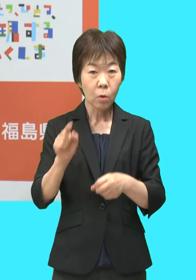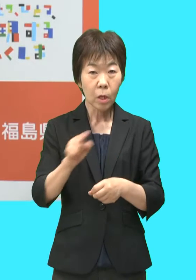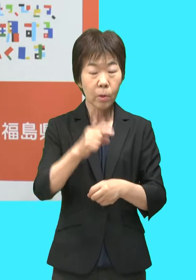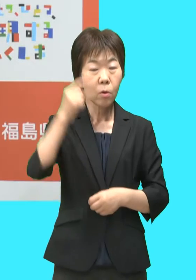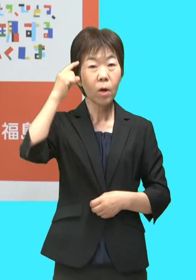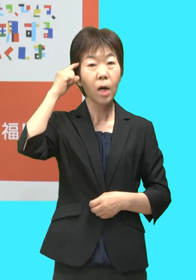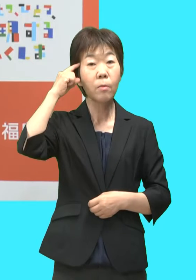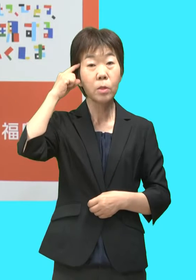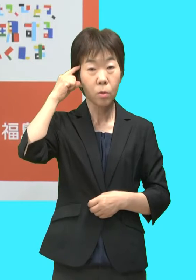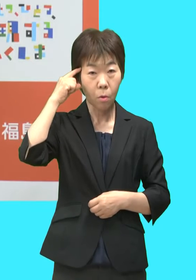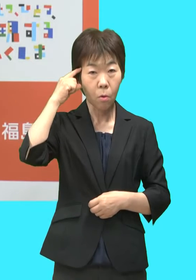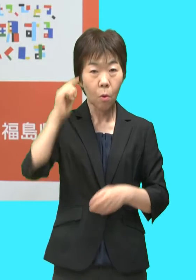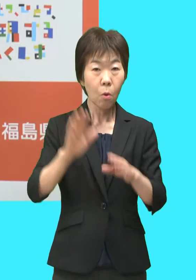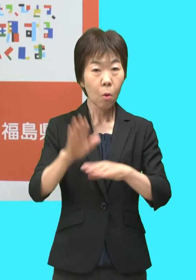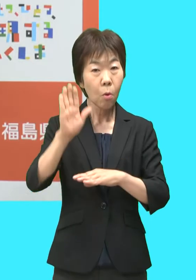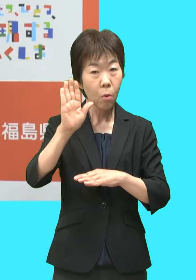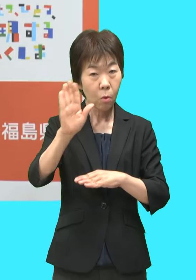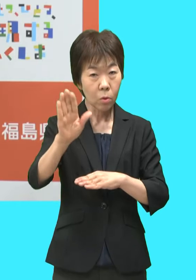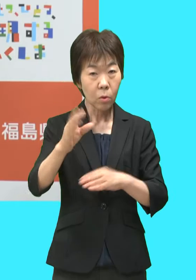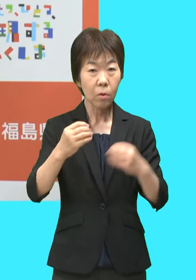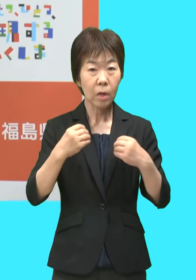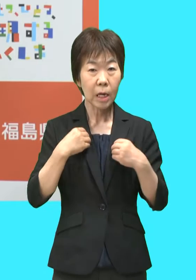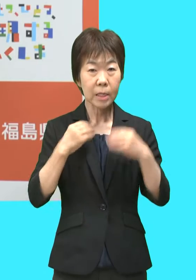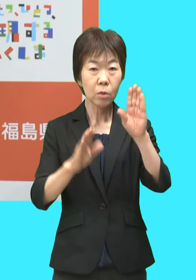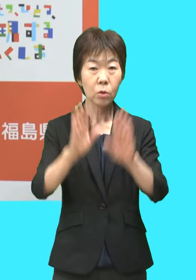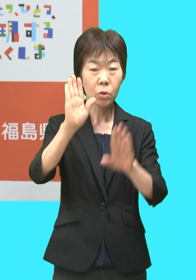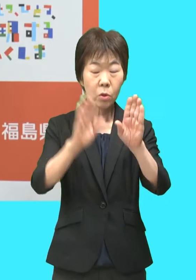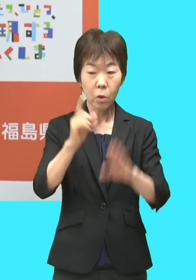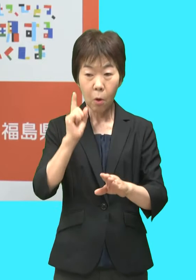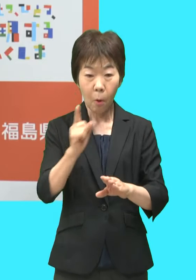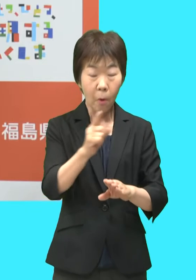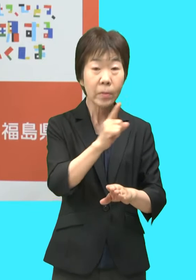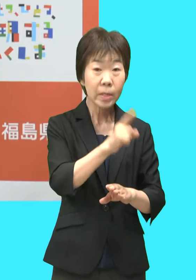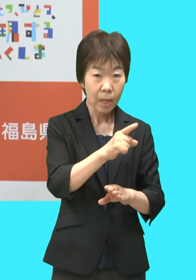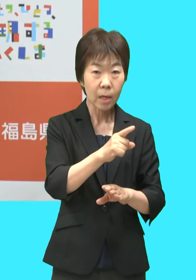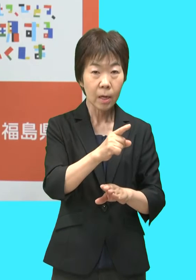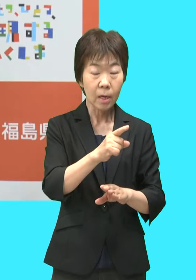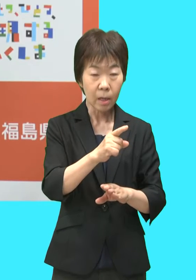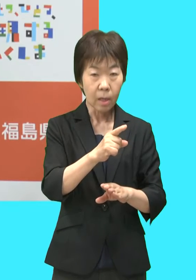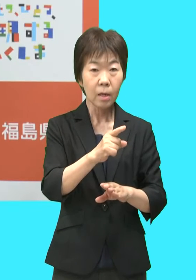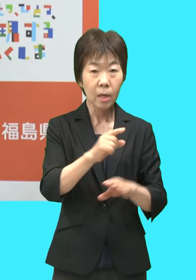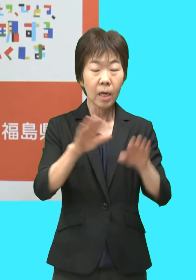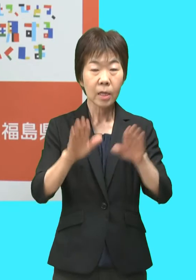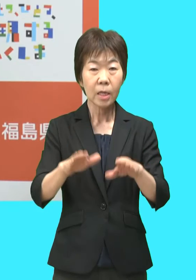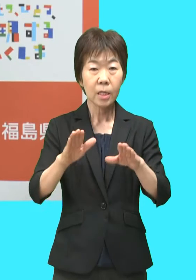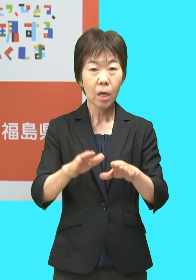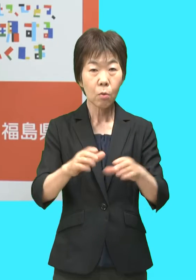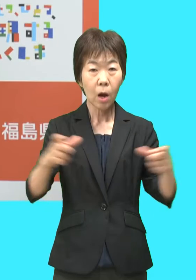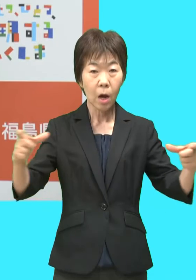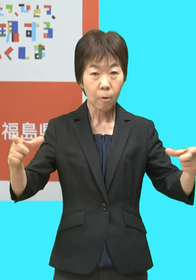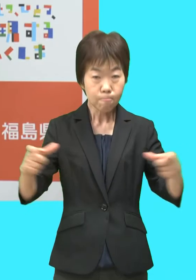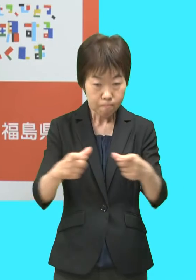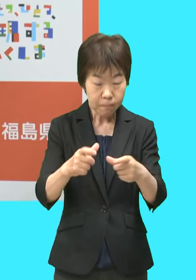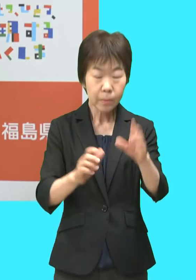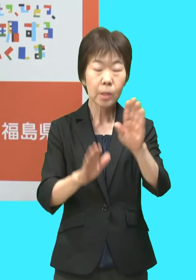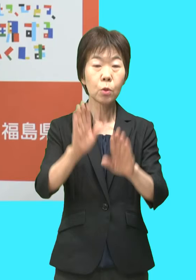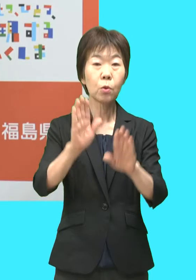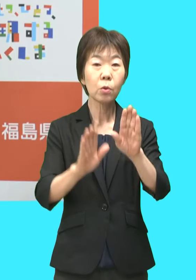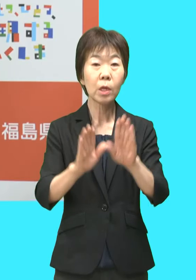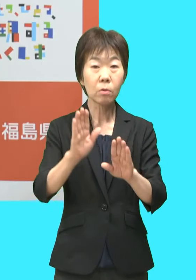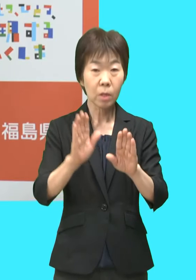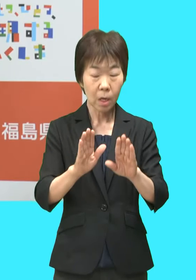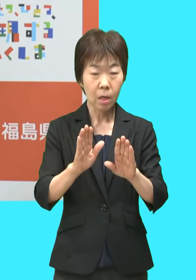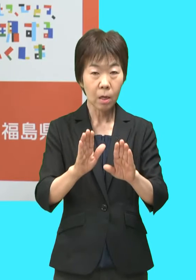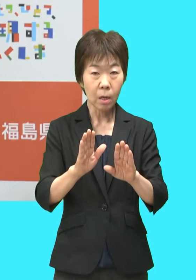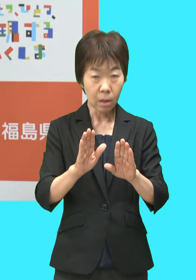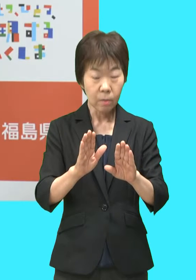考えますと、今後の感染の状況を見ながらですね、いい意味で現在落ち着いた状況にありますので、こ